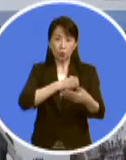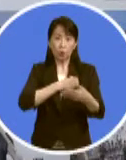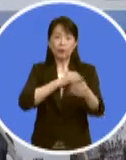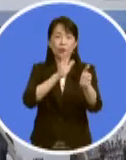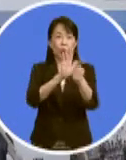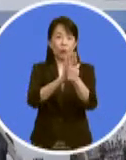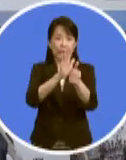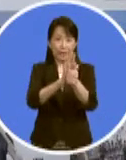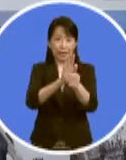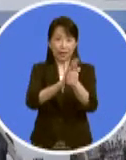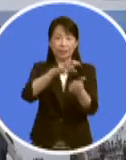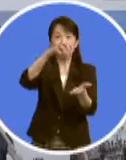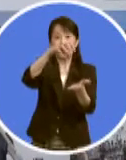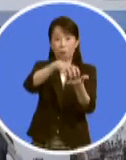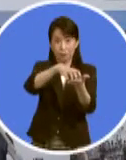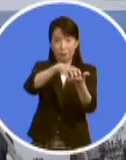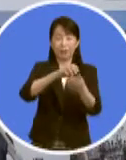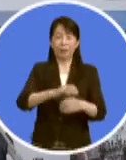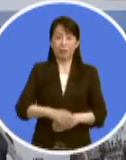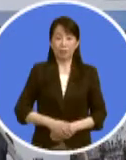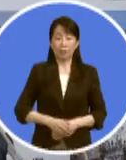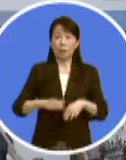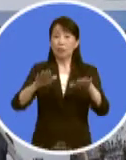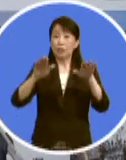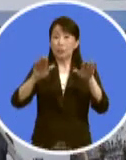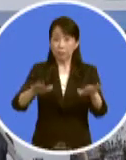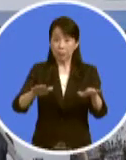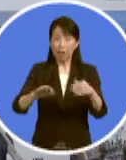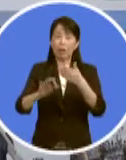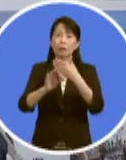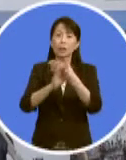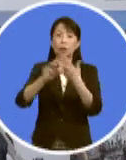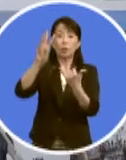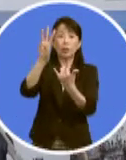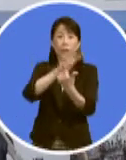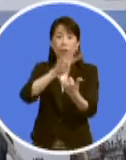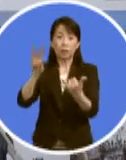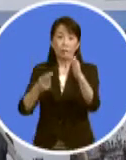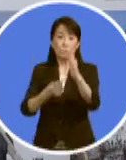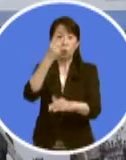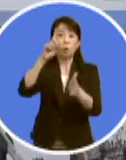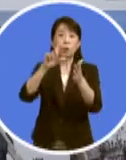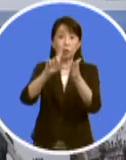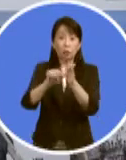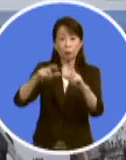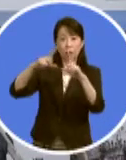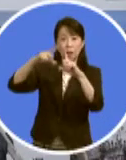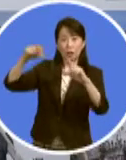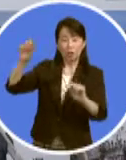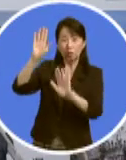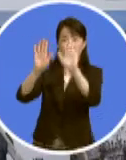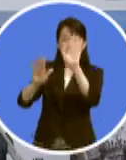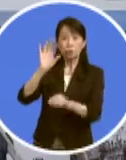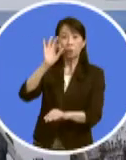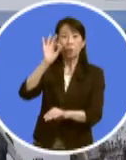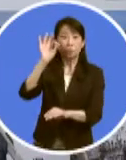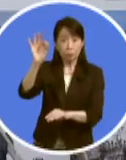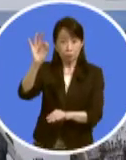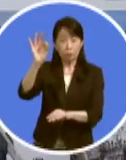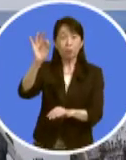支援ということで書かせていただいてますが今ですね例えば災害何かが起きた時に全国的に